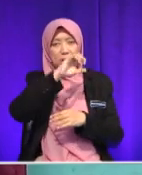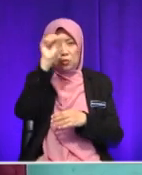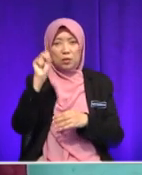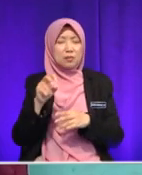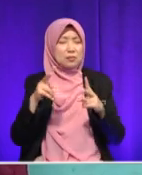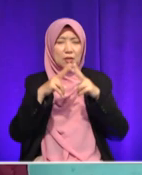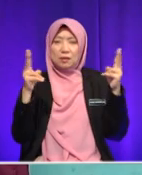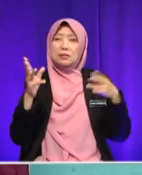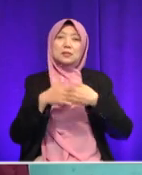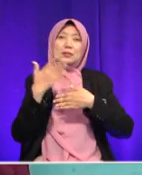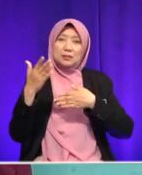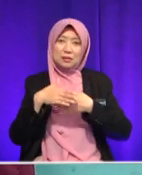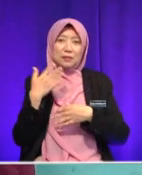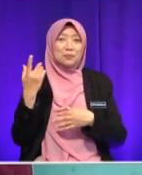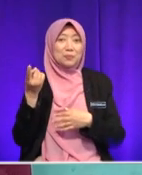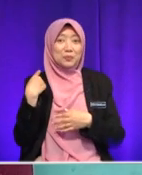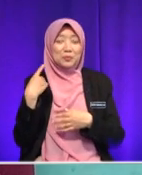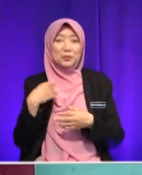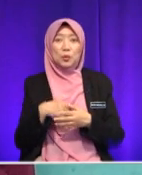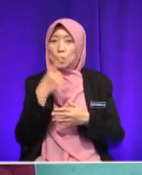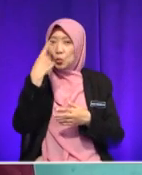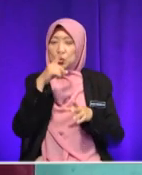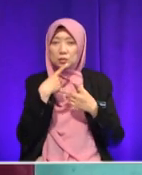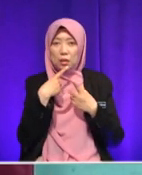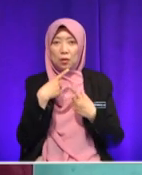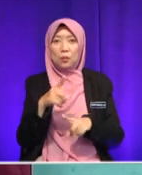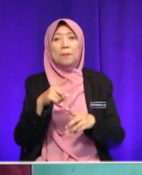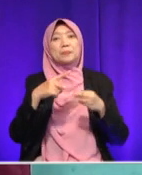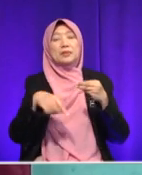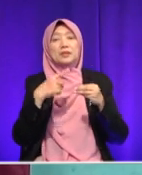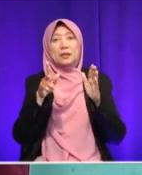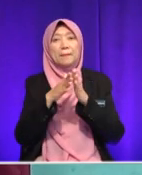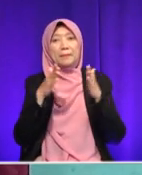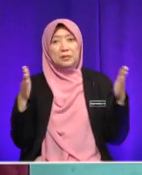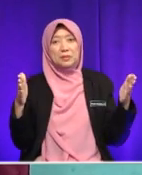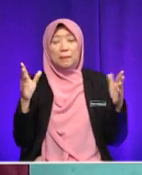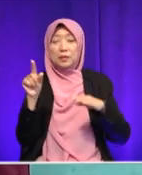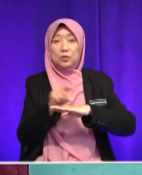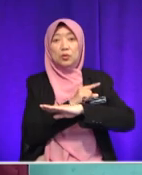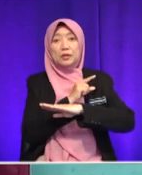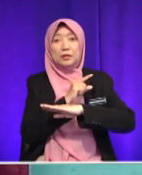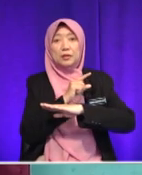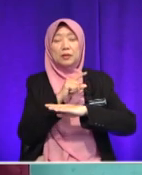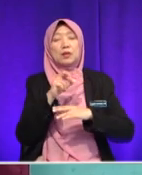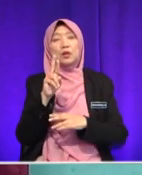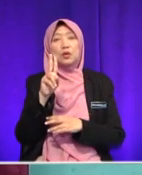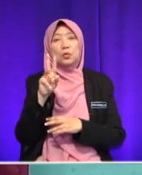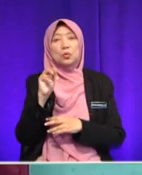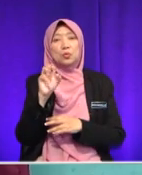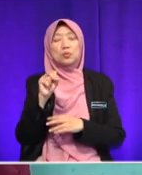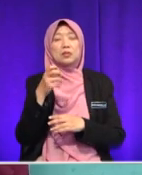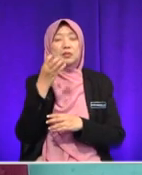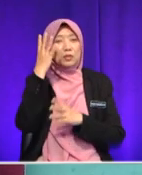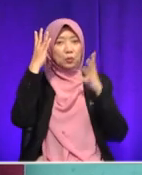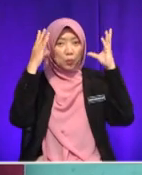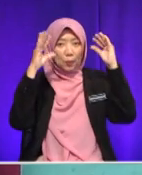senang. Cikgu beri soalan anda yang sangat senang untuk anda jawab mengenai pembesaran ini menggunakan rumus yang telah cikgu beri sebentar